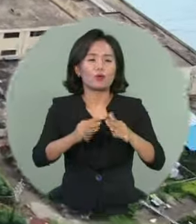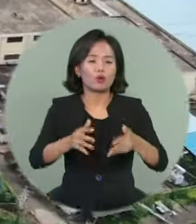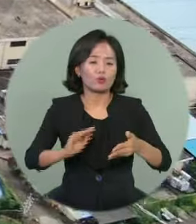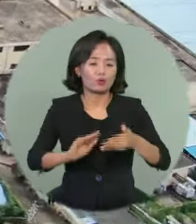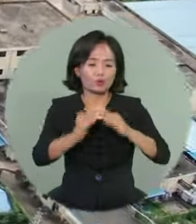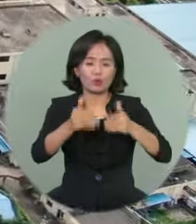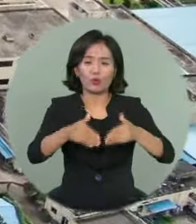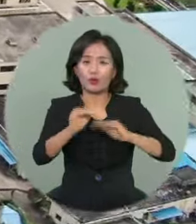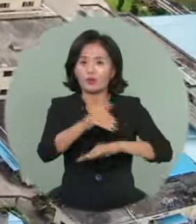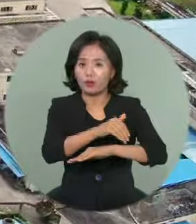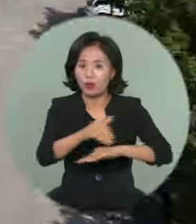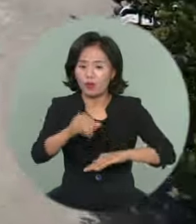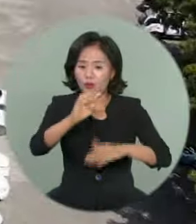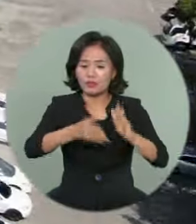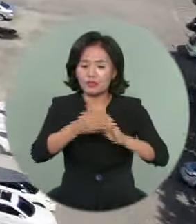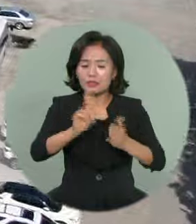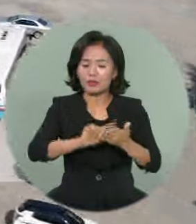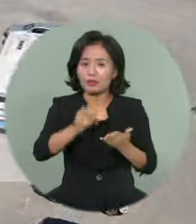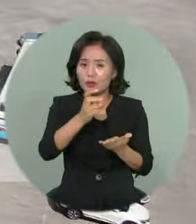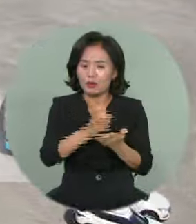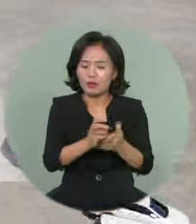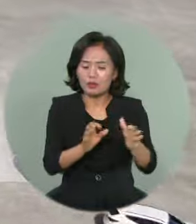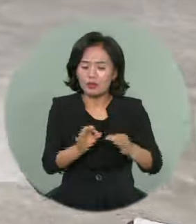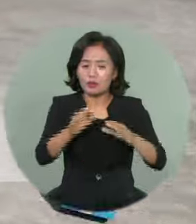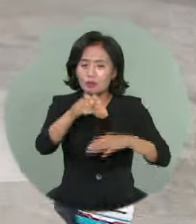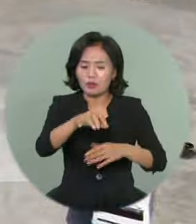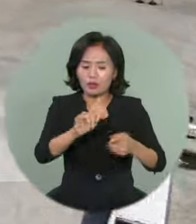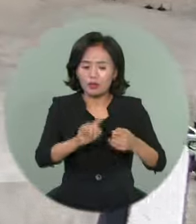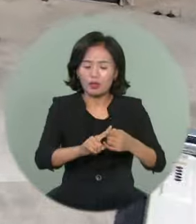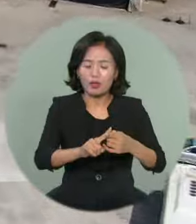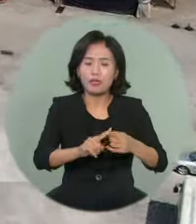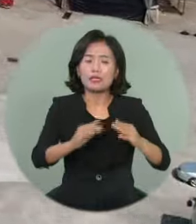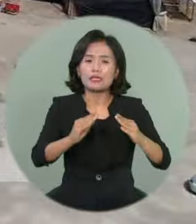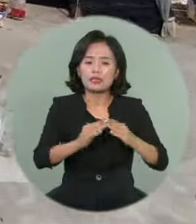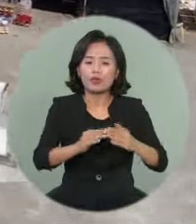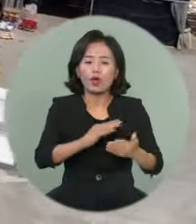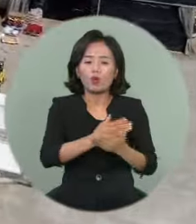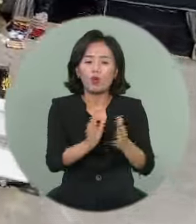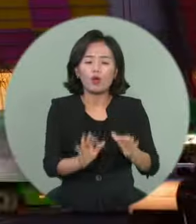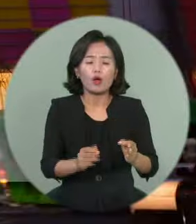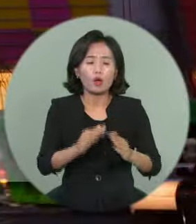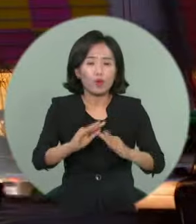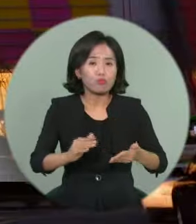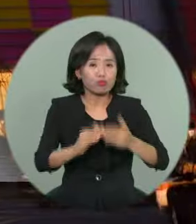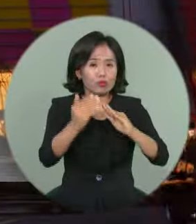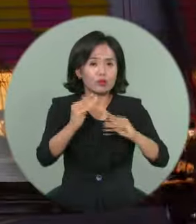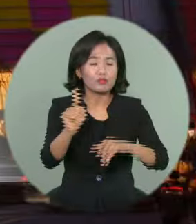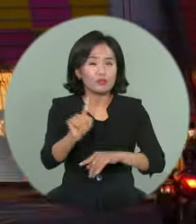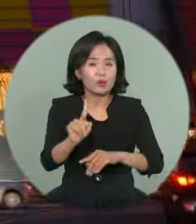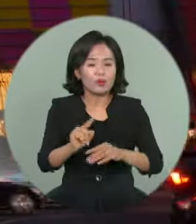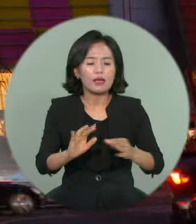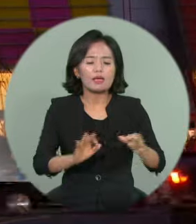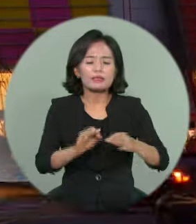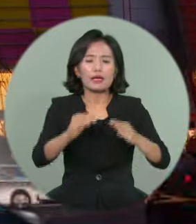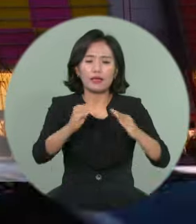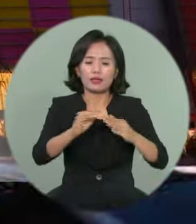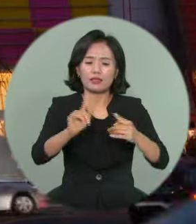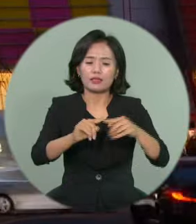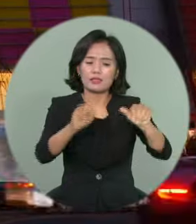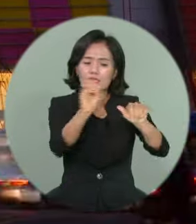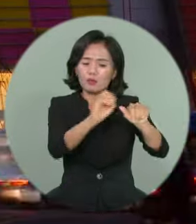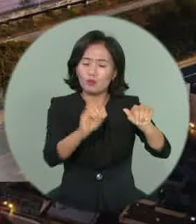광주시 조례는이 같은 상업 지역의 주거복합 건축물은 주거 외의 용도 즉 상가 등을